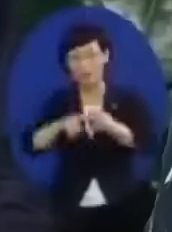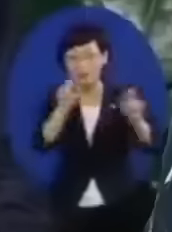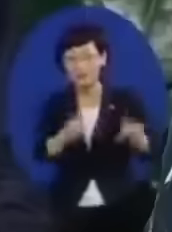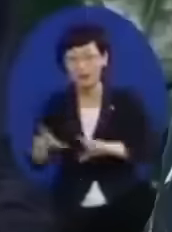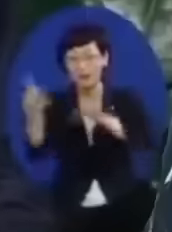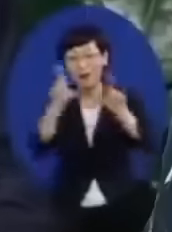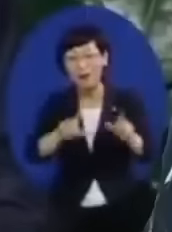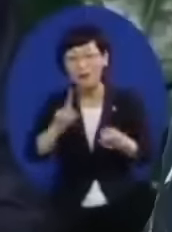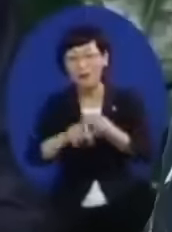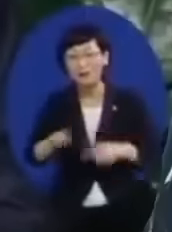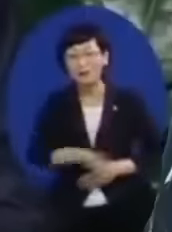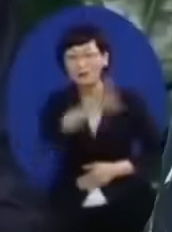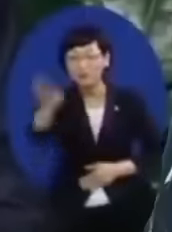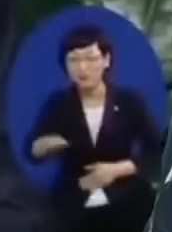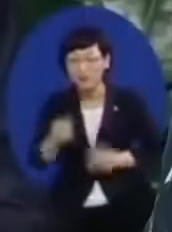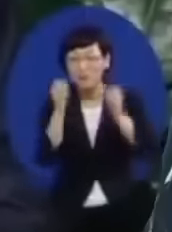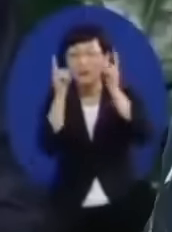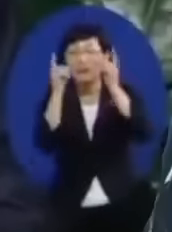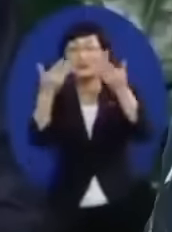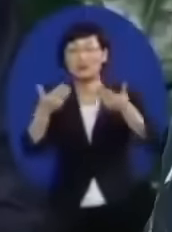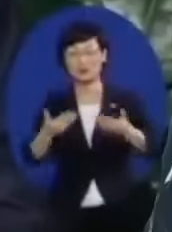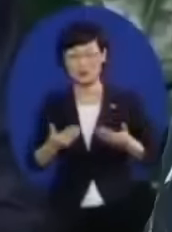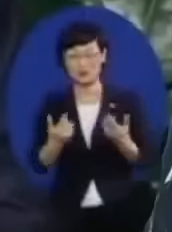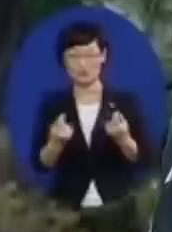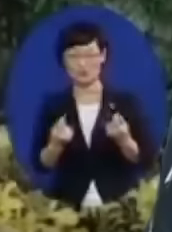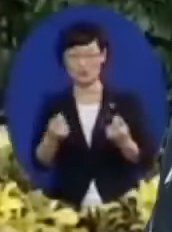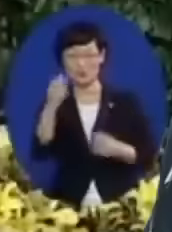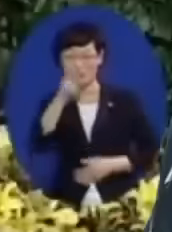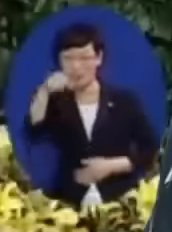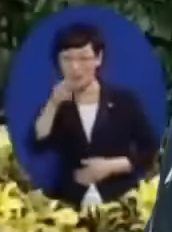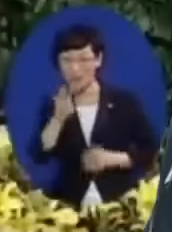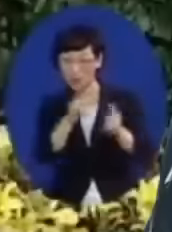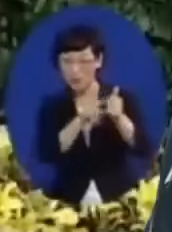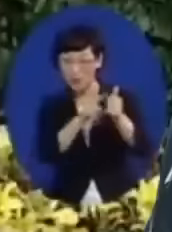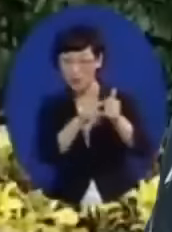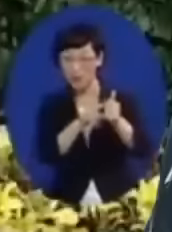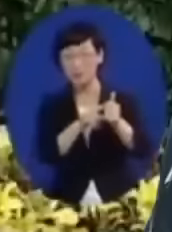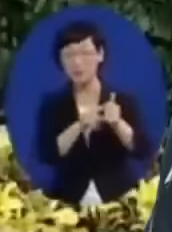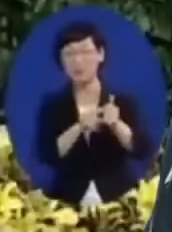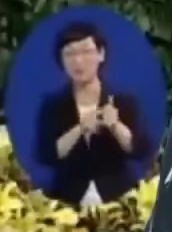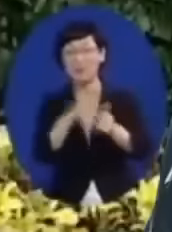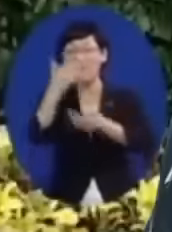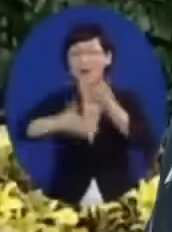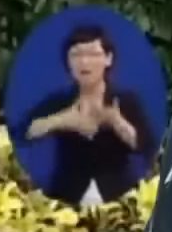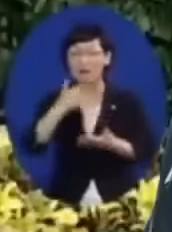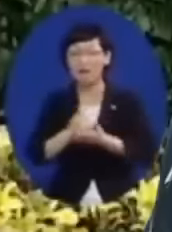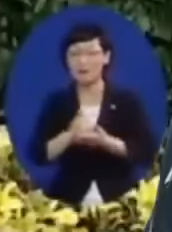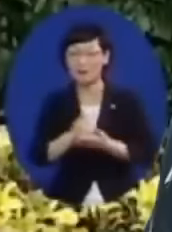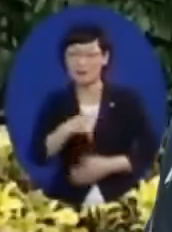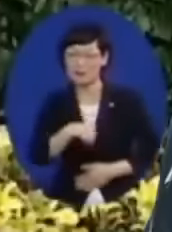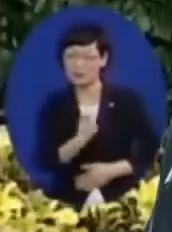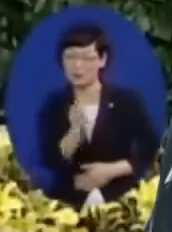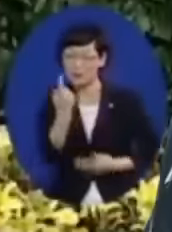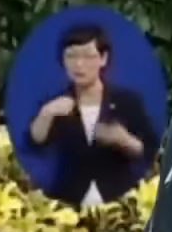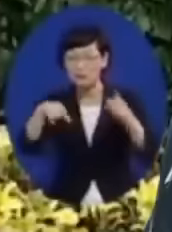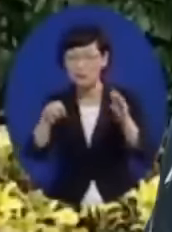것을 우리에게 깨닫게 해주시는 것입니다. 야곱은 하나님이 자기를 위해서